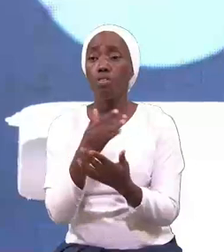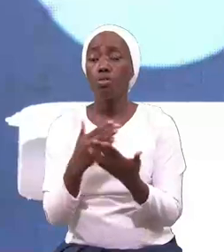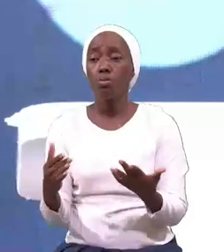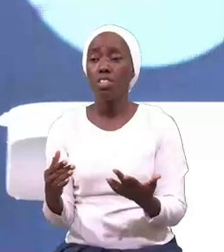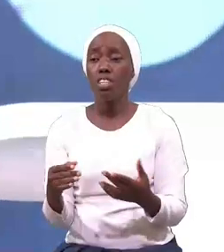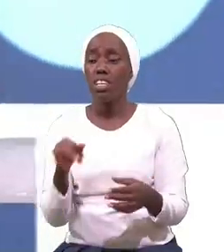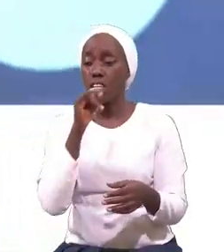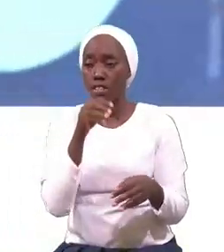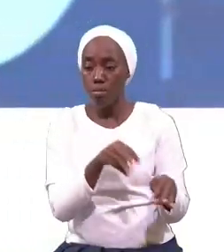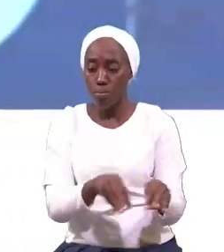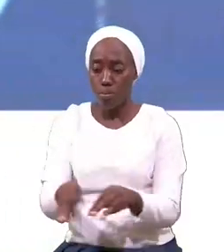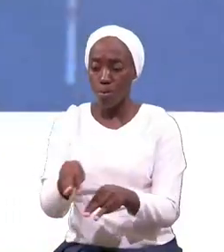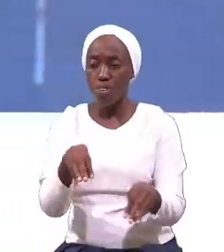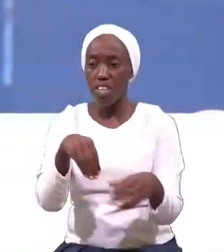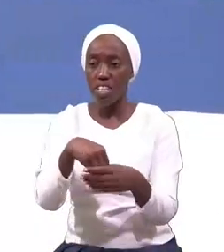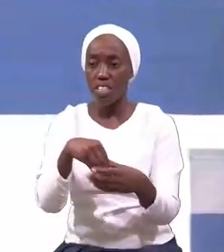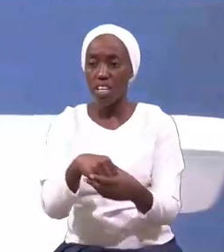Quand quelque chose bouge en toi,